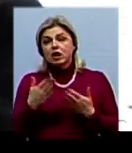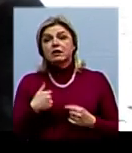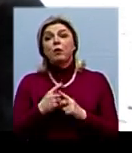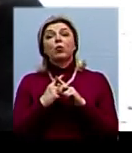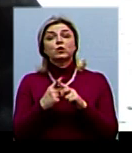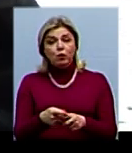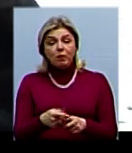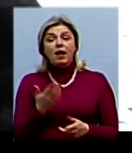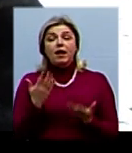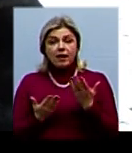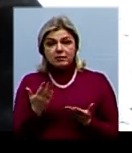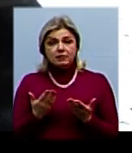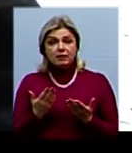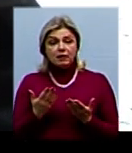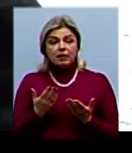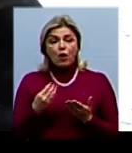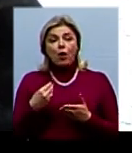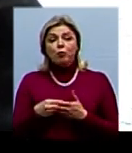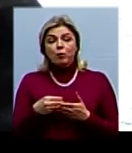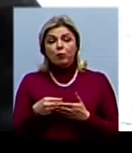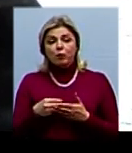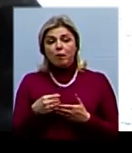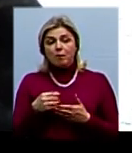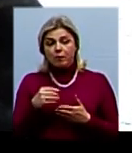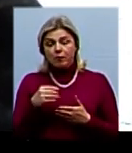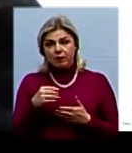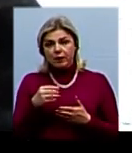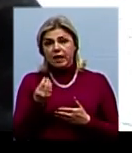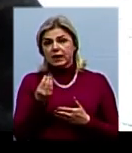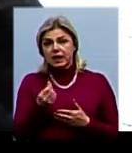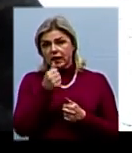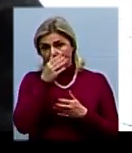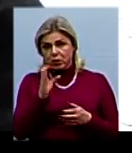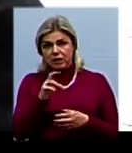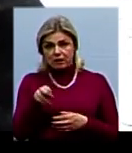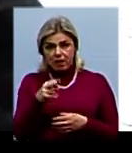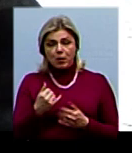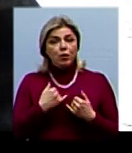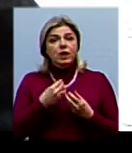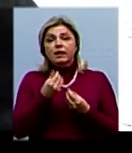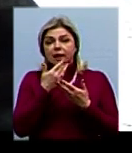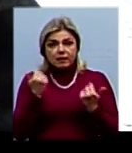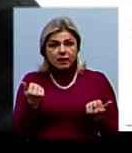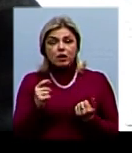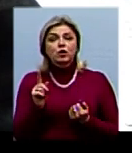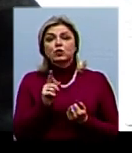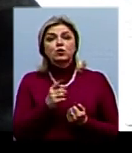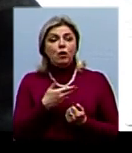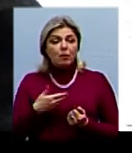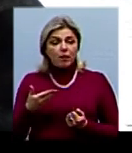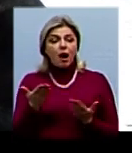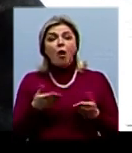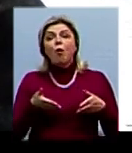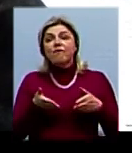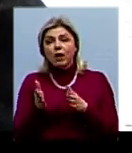уступки, то бюджетной сессии просто не будет. Мы сейчас деньги не можем в декабре вам закупить. У нее нет денег. И, соответственно, что нам сейчас, какой у нас